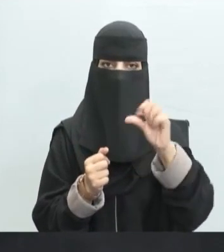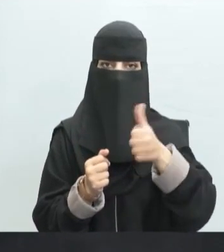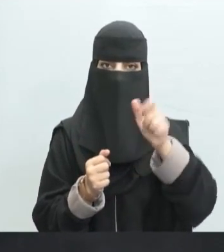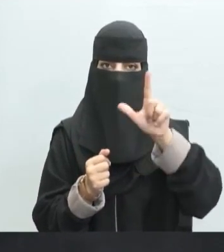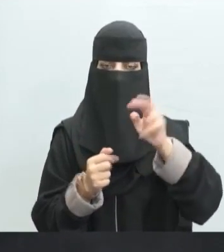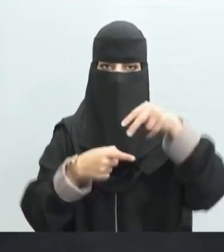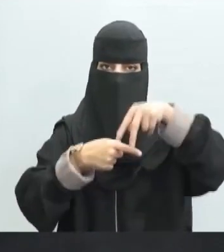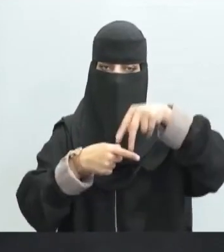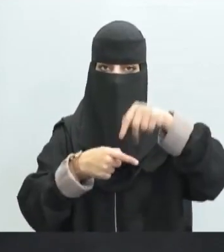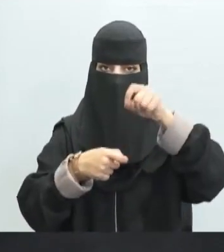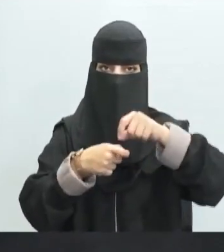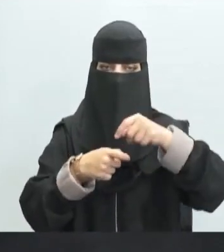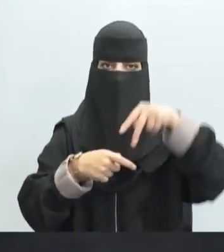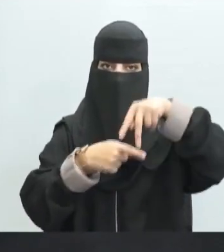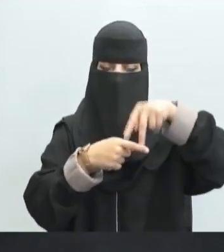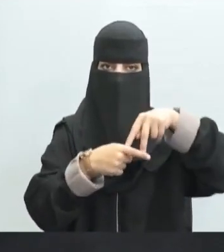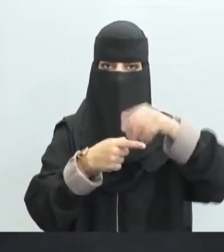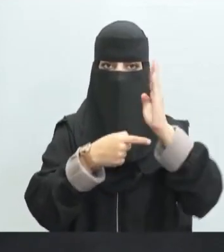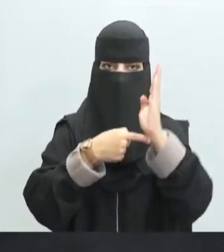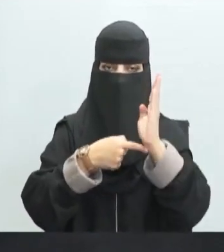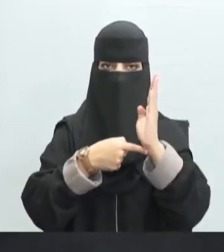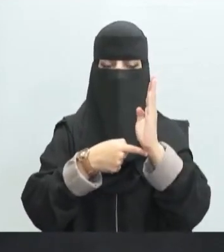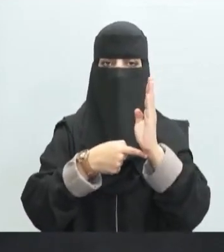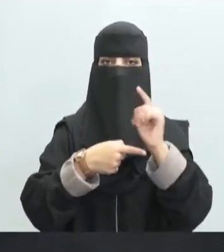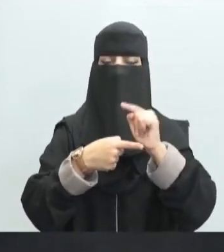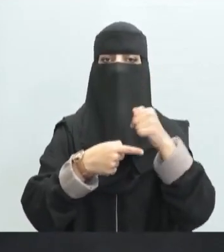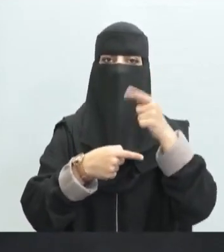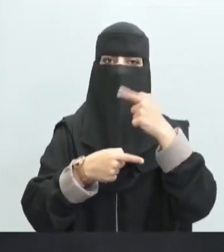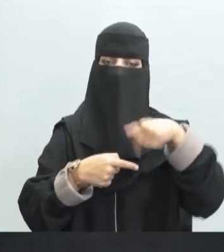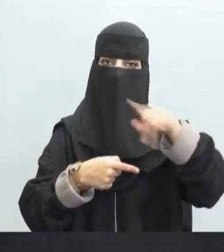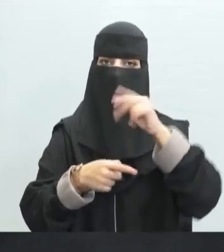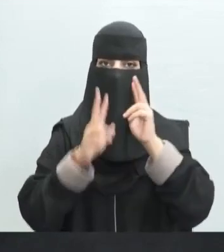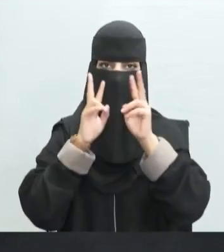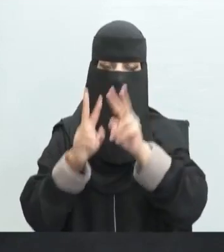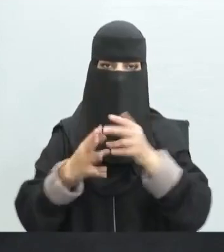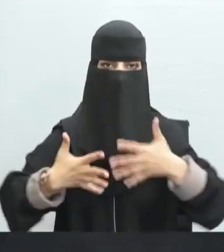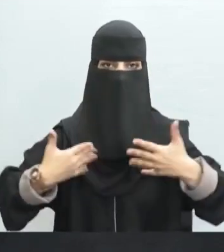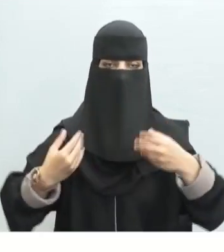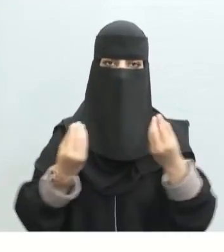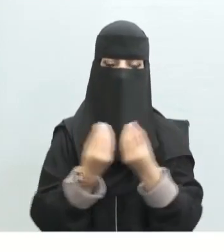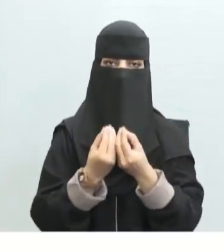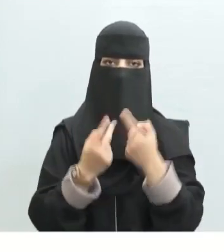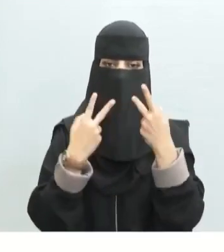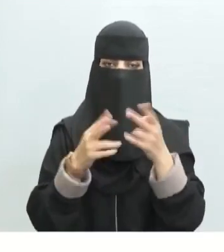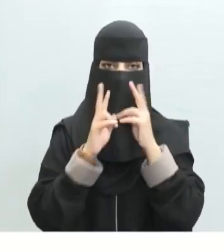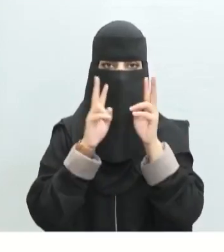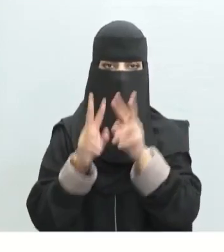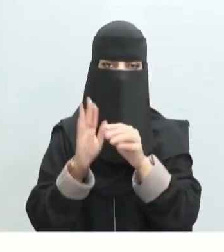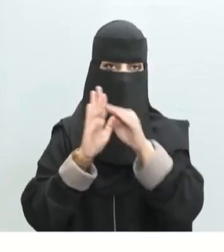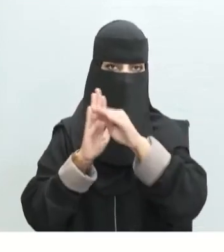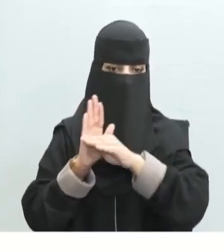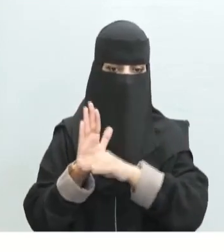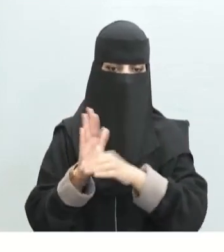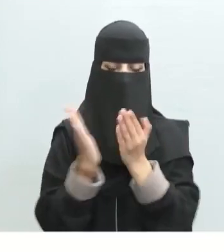المثلثيه في المثلثات قائمه الزاويه نتمنى لكم متابعه ممتعه دعونا نتعرف على محاور